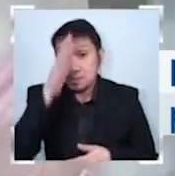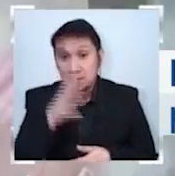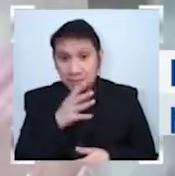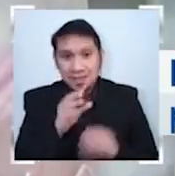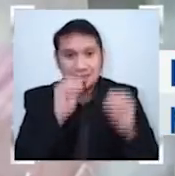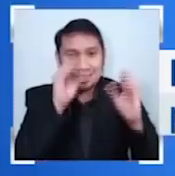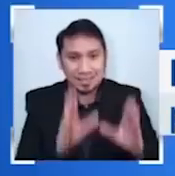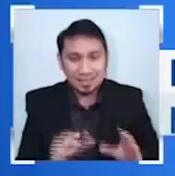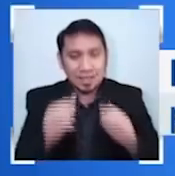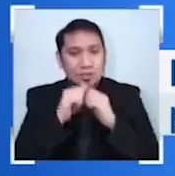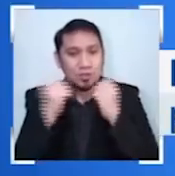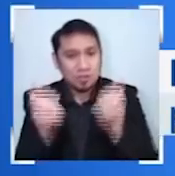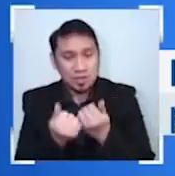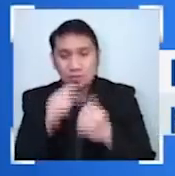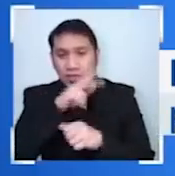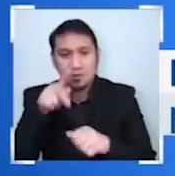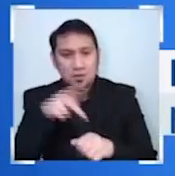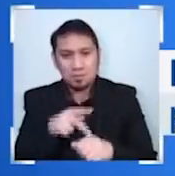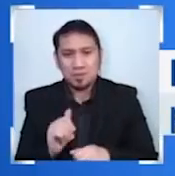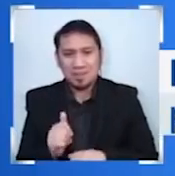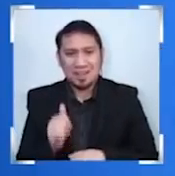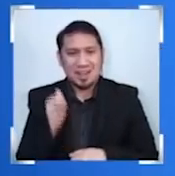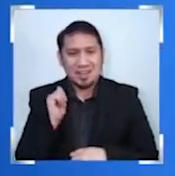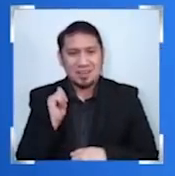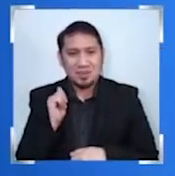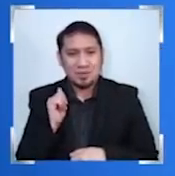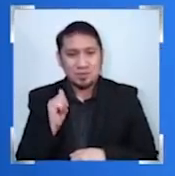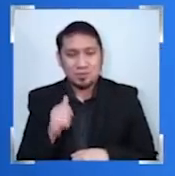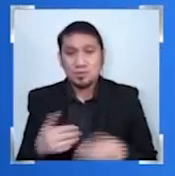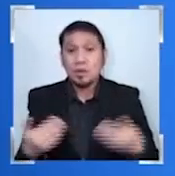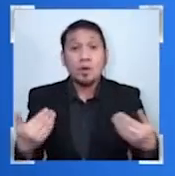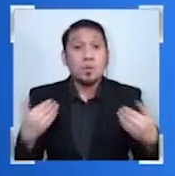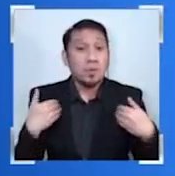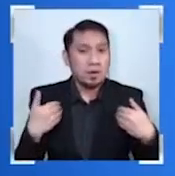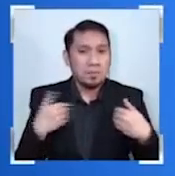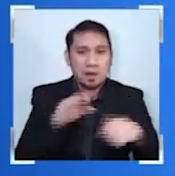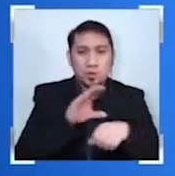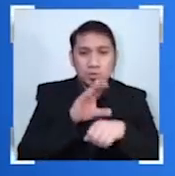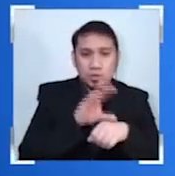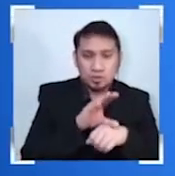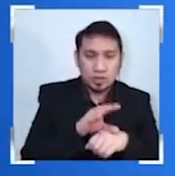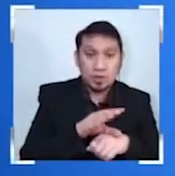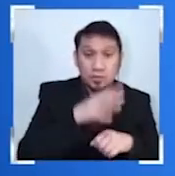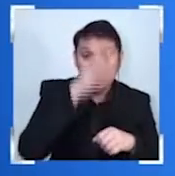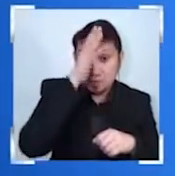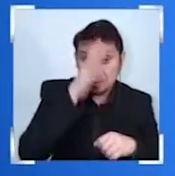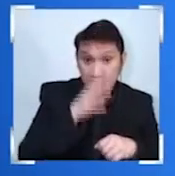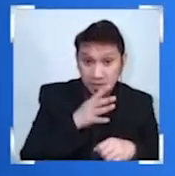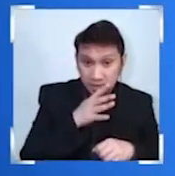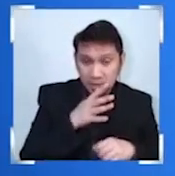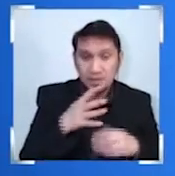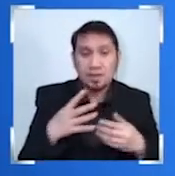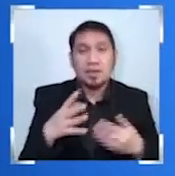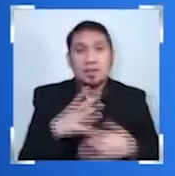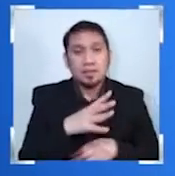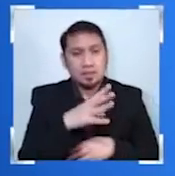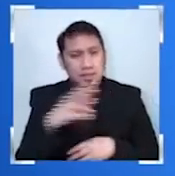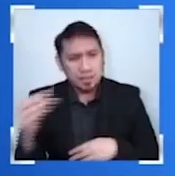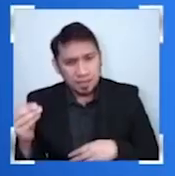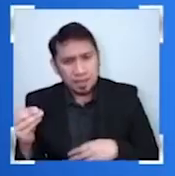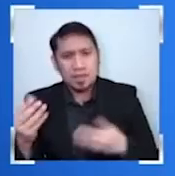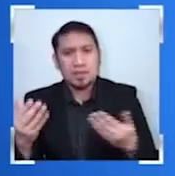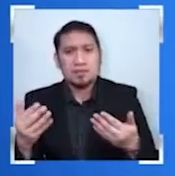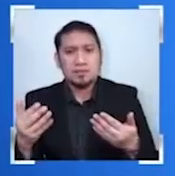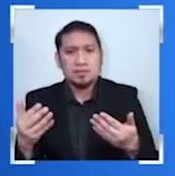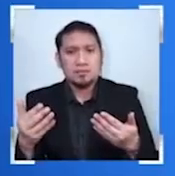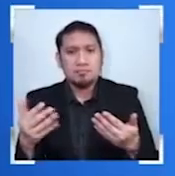of the Philippines. Wala pong nangyayaring konsultasyon between parents, no, sa mga tungkol sa mga